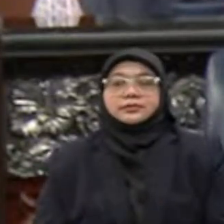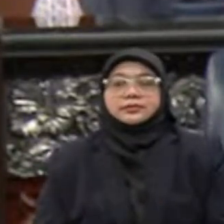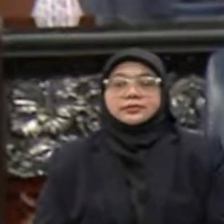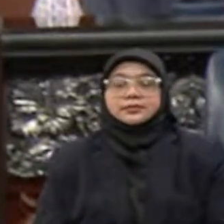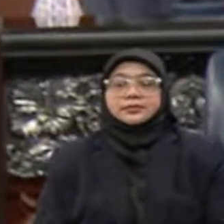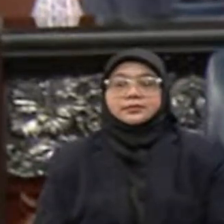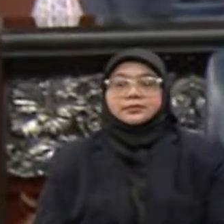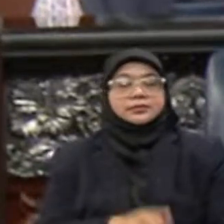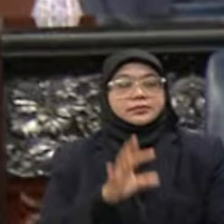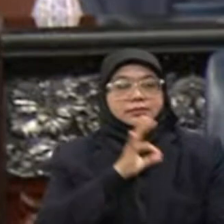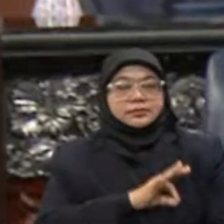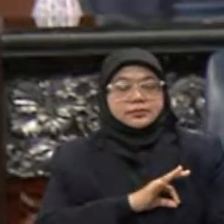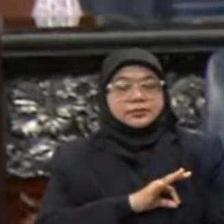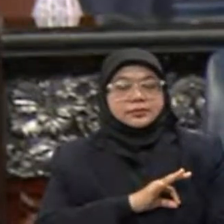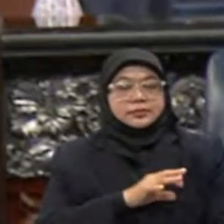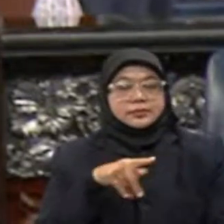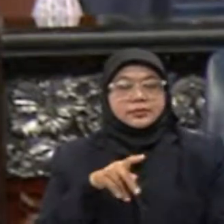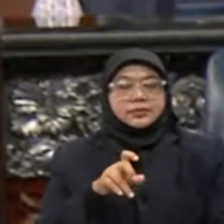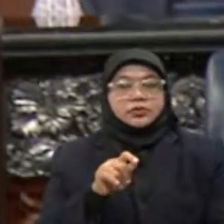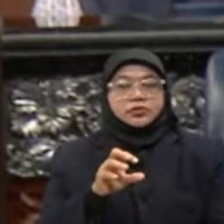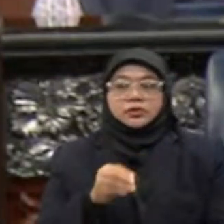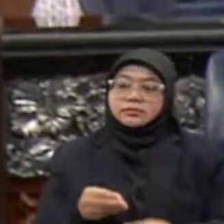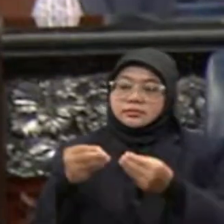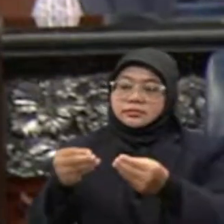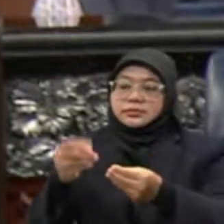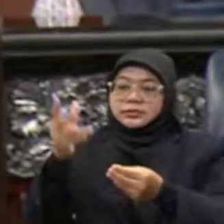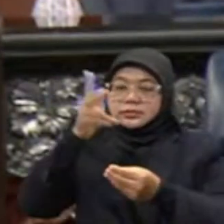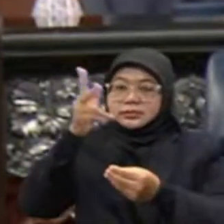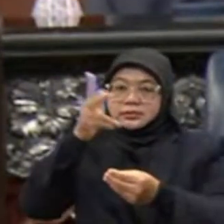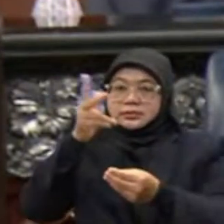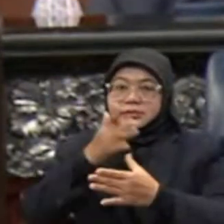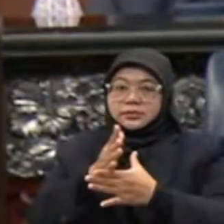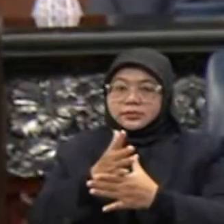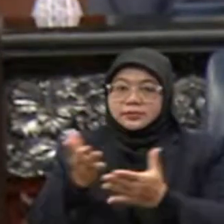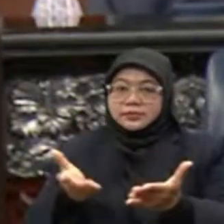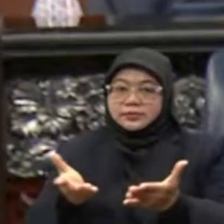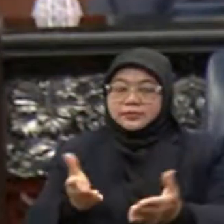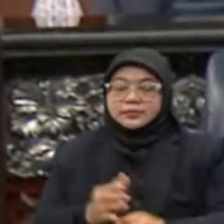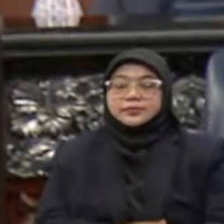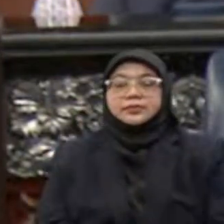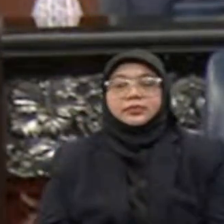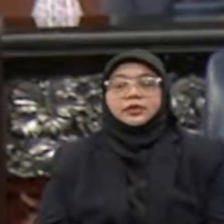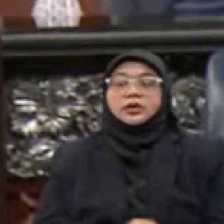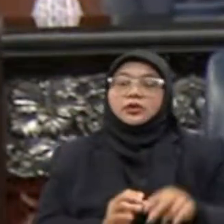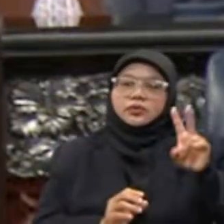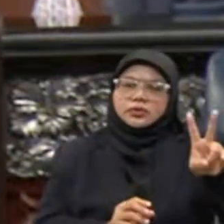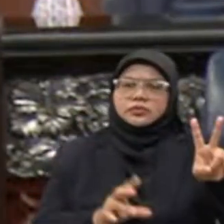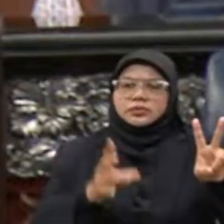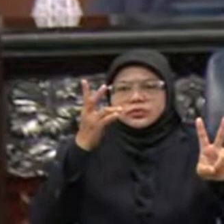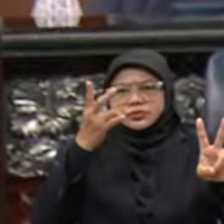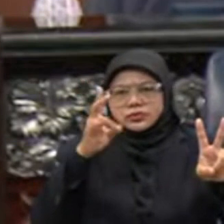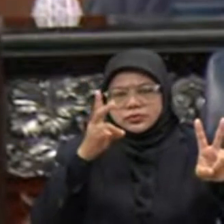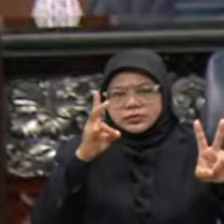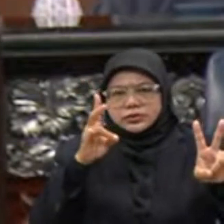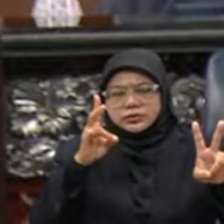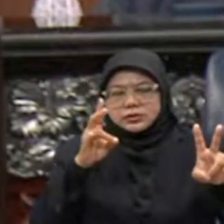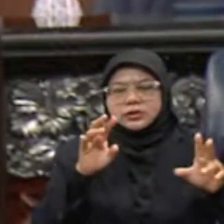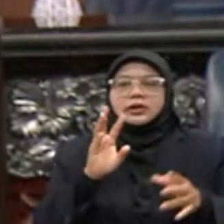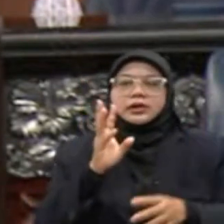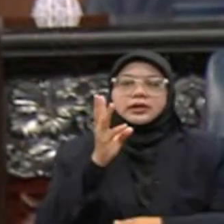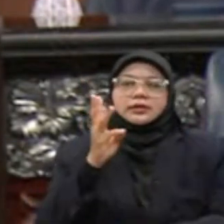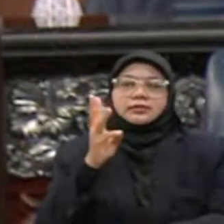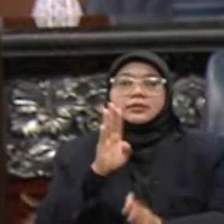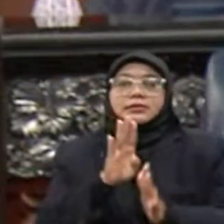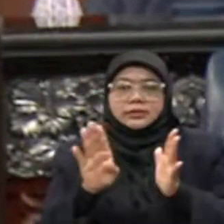dividen yang Petronas bagi pada Kerajaan ingin saya kongsikan di sini 2012 16 billion